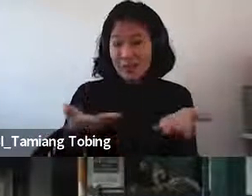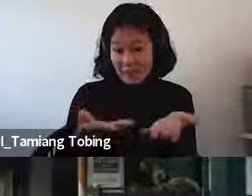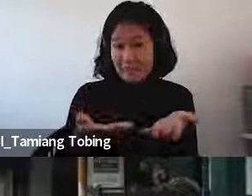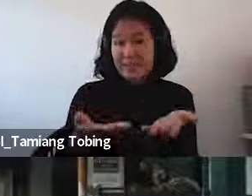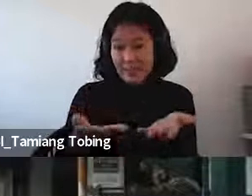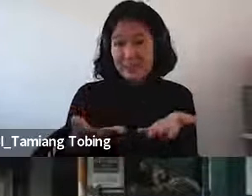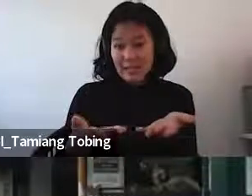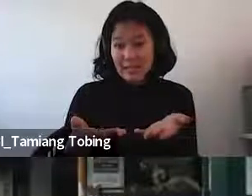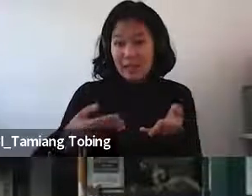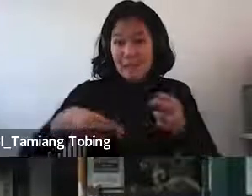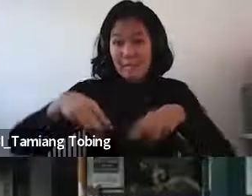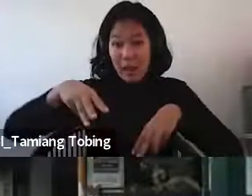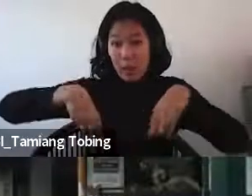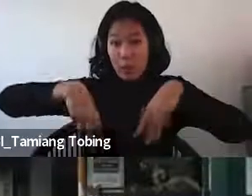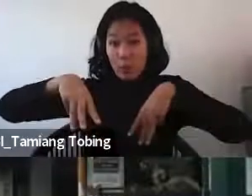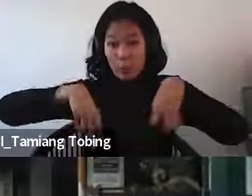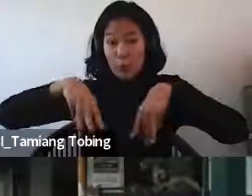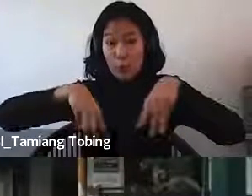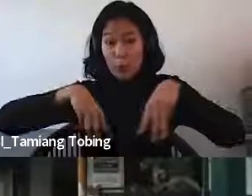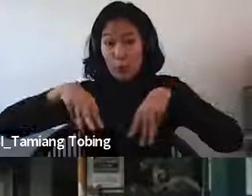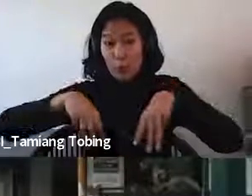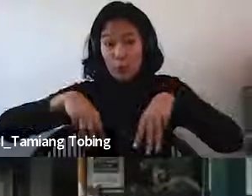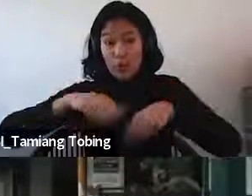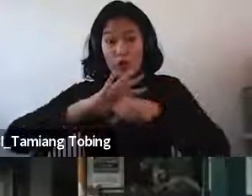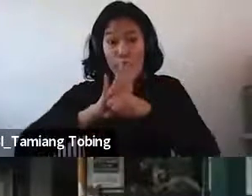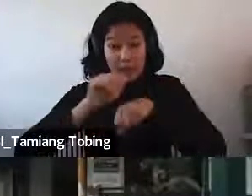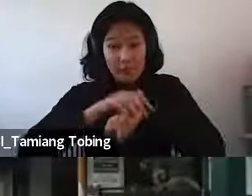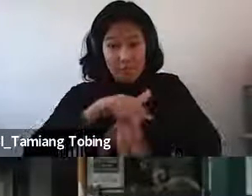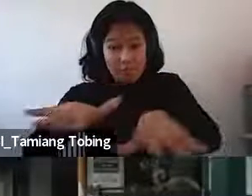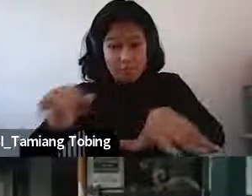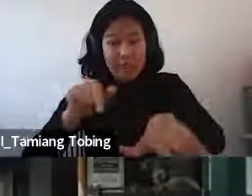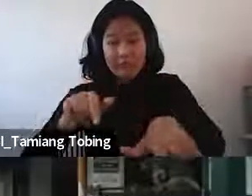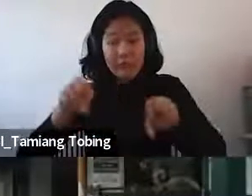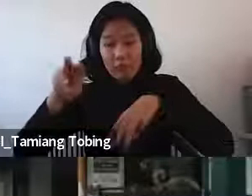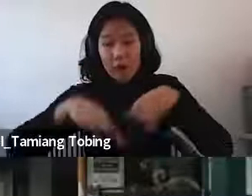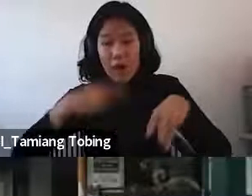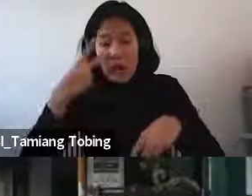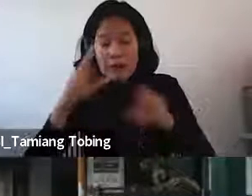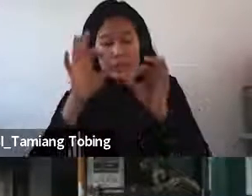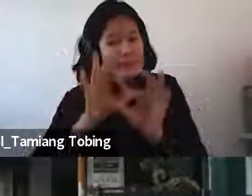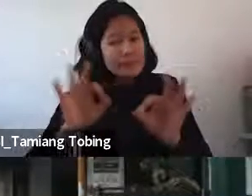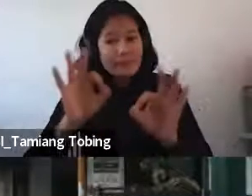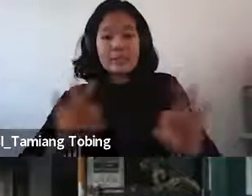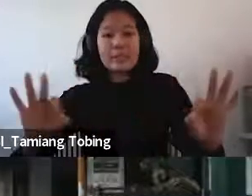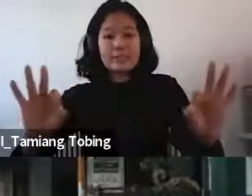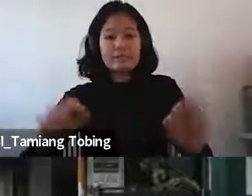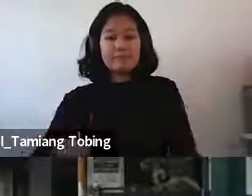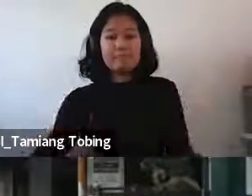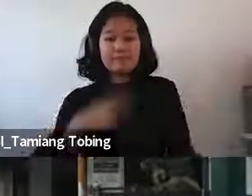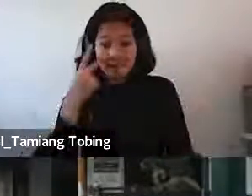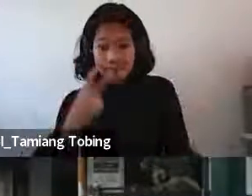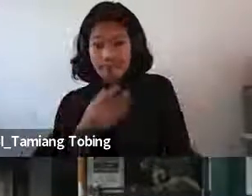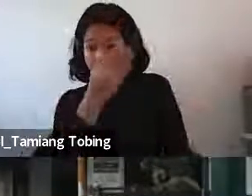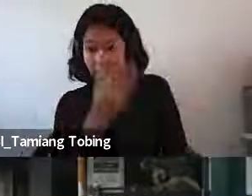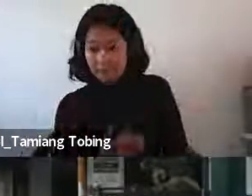Malioboro, ya, Malioboro pada saat ini lengang. Jadi kita lihat